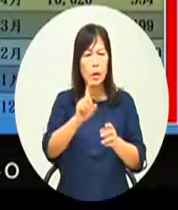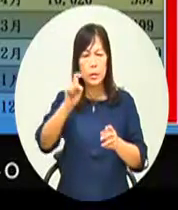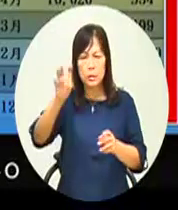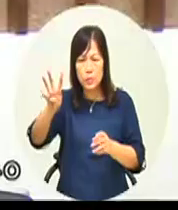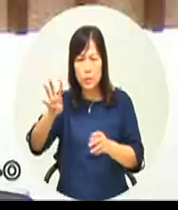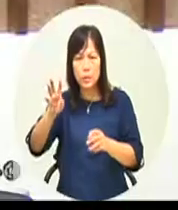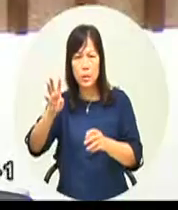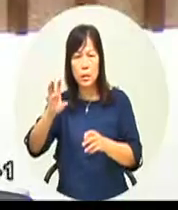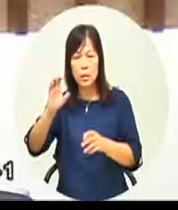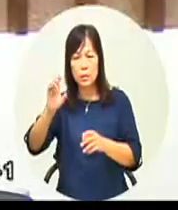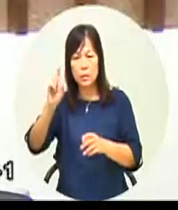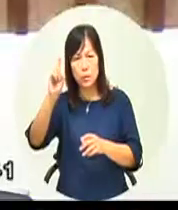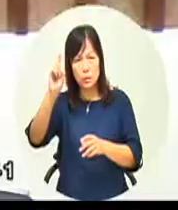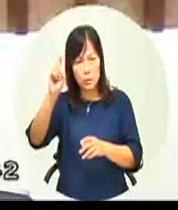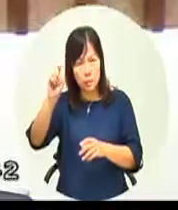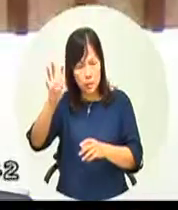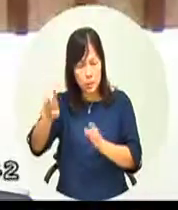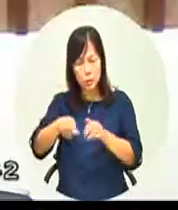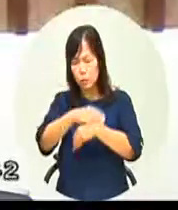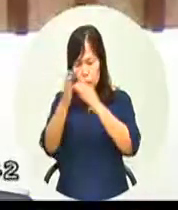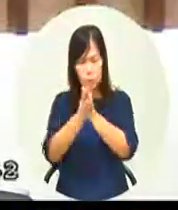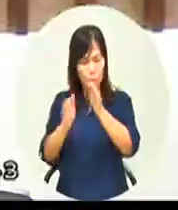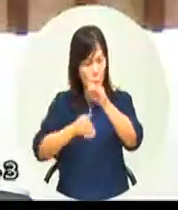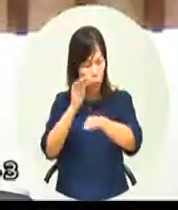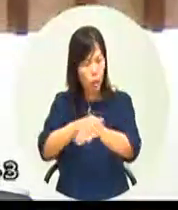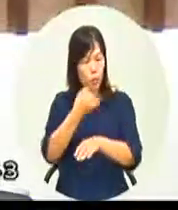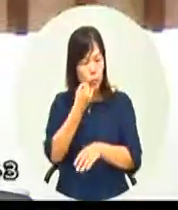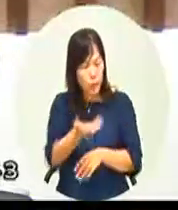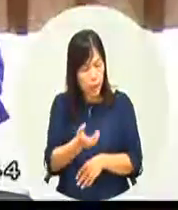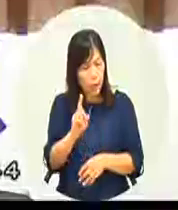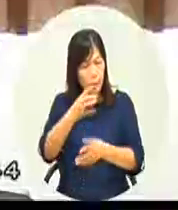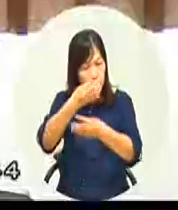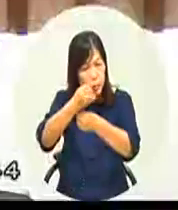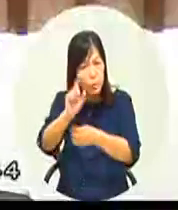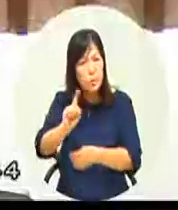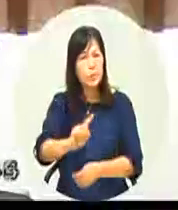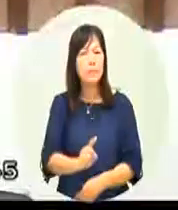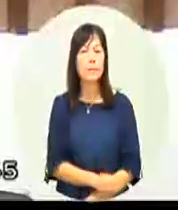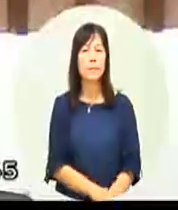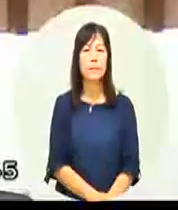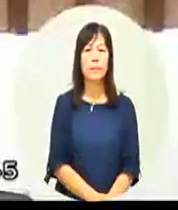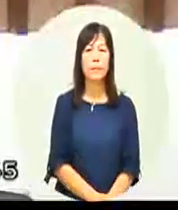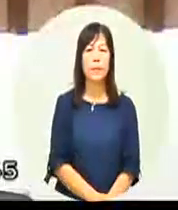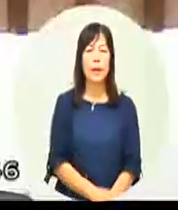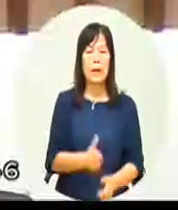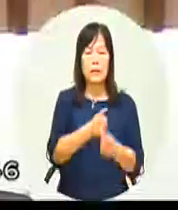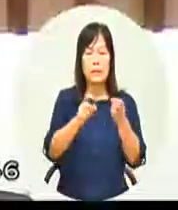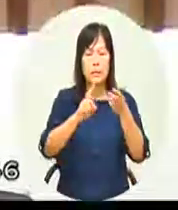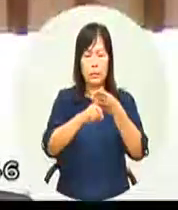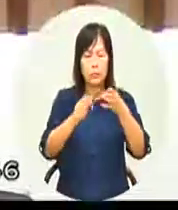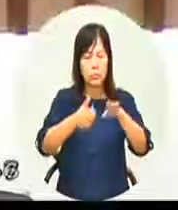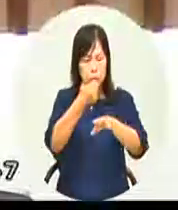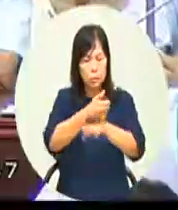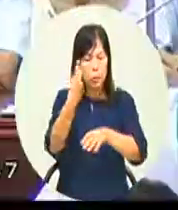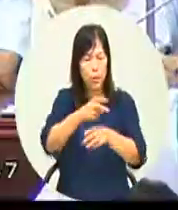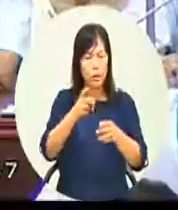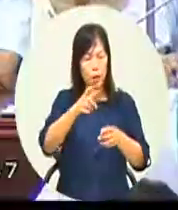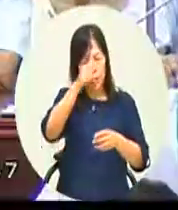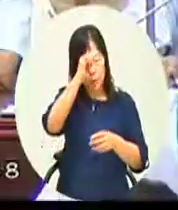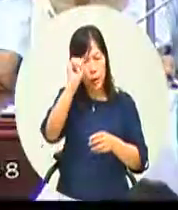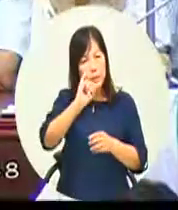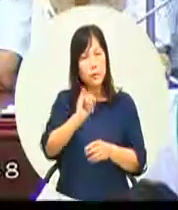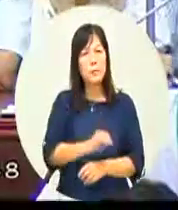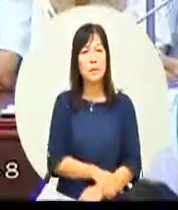才会全部的完工？ 来，捷运局吴局长请答复。 感谢主席，感谢黄议员哦。 是， 我们